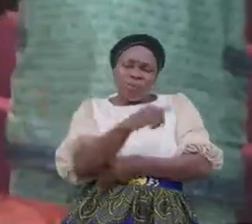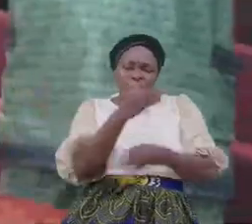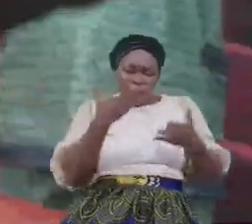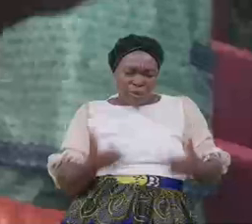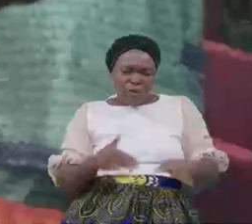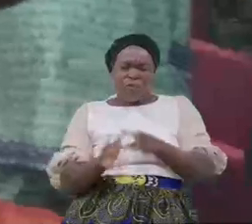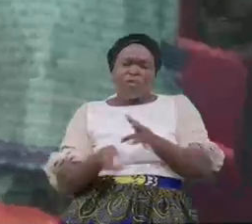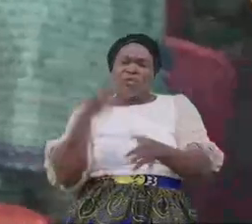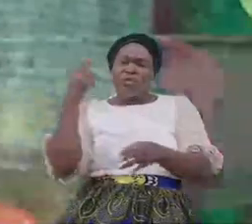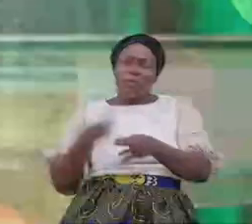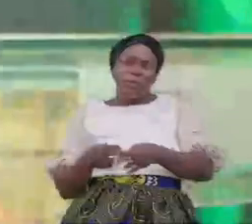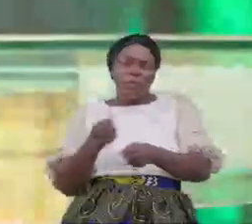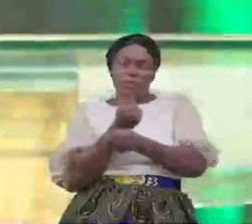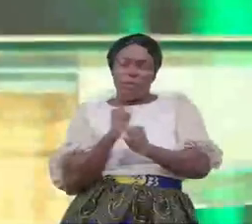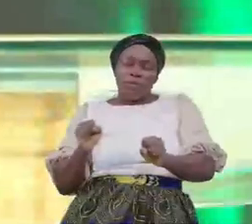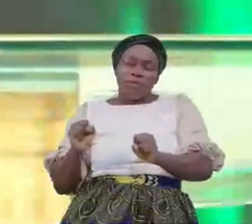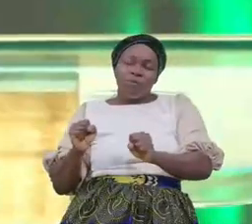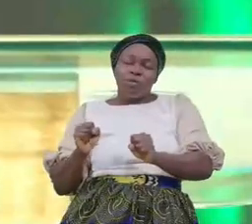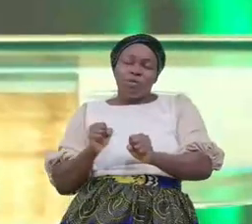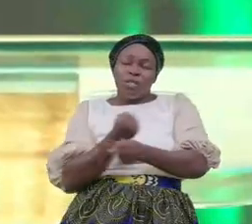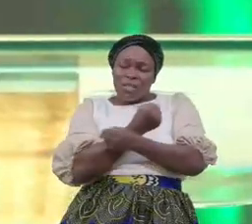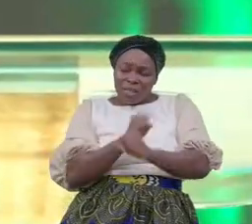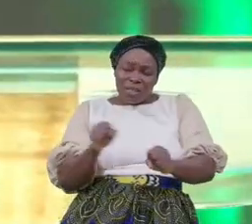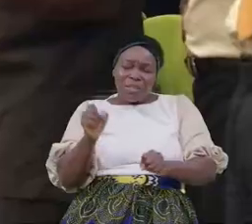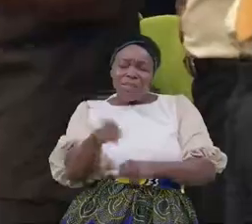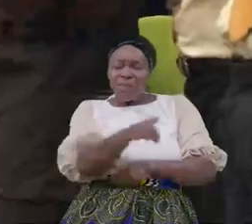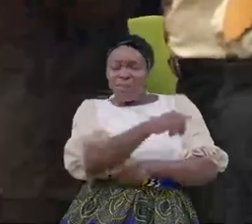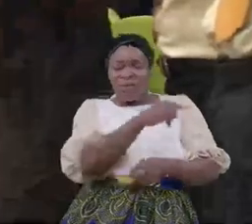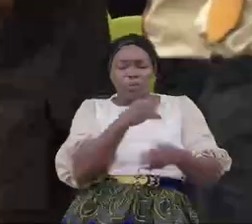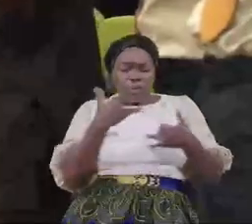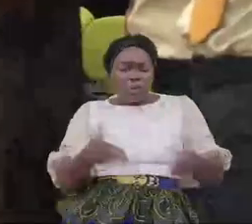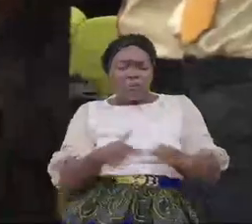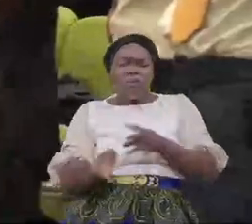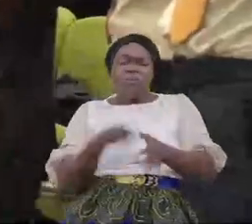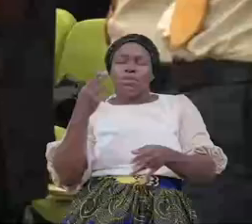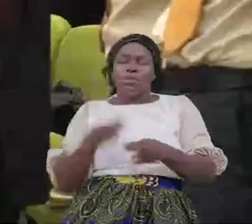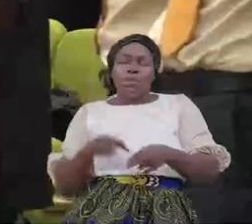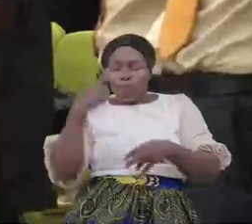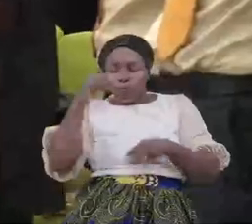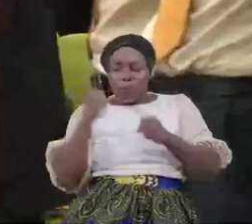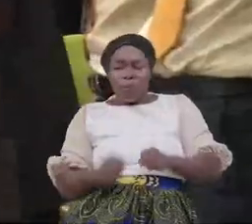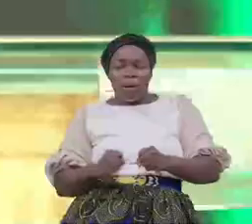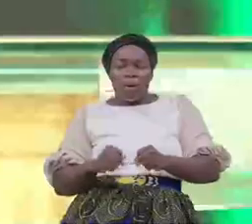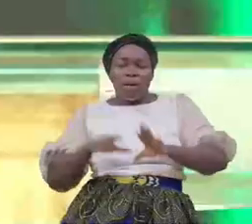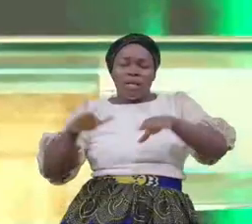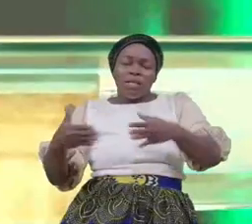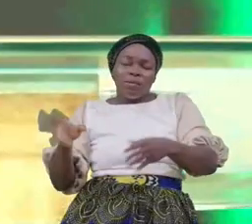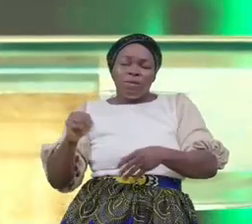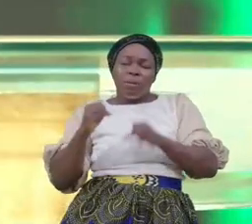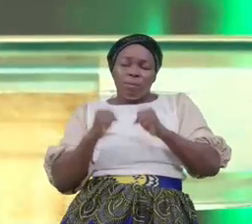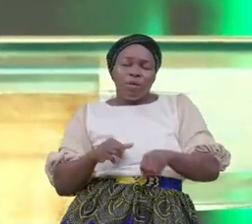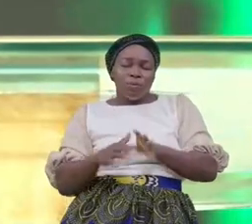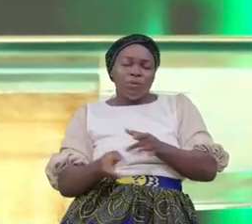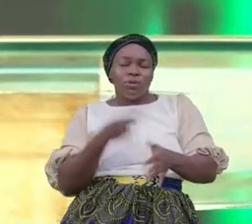maintenant. Pour la puissance, donne-leur la puissance maintenant. Seigneur, je prie toute maladie